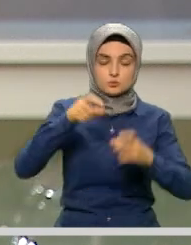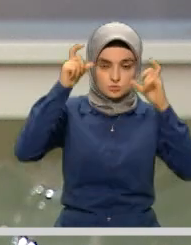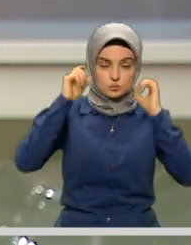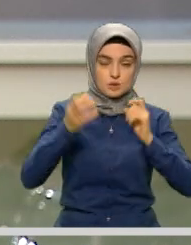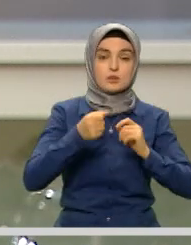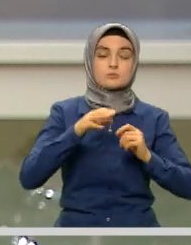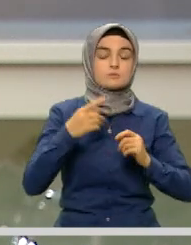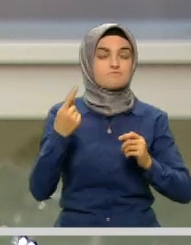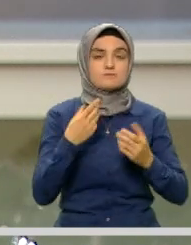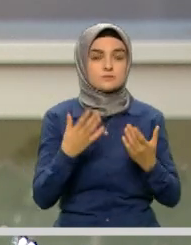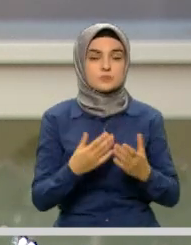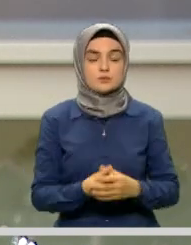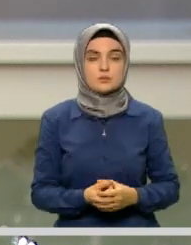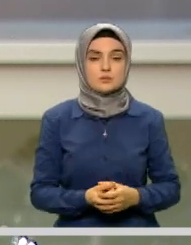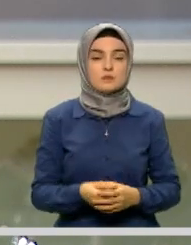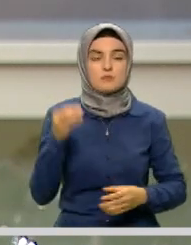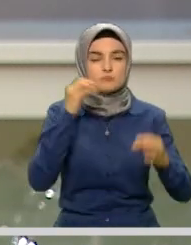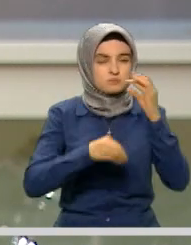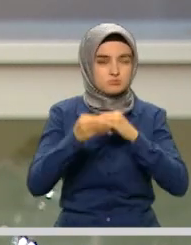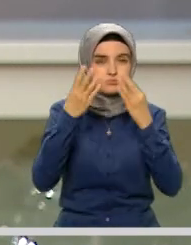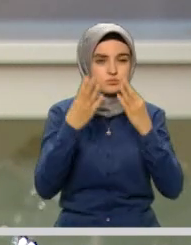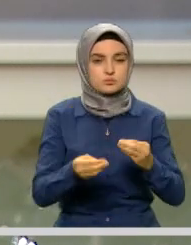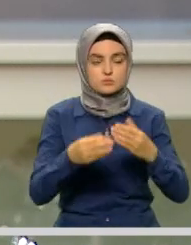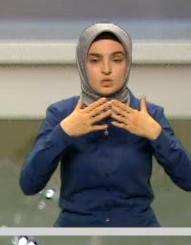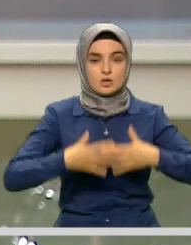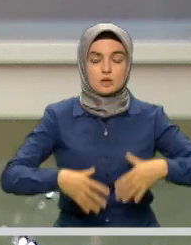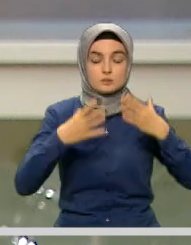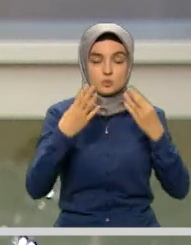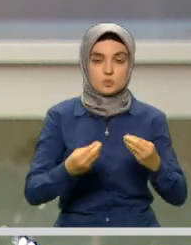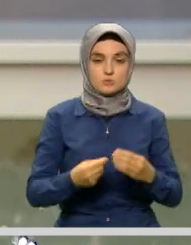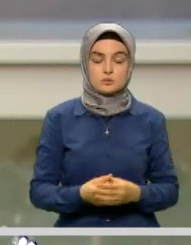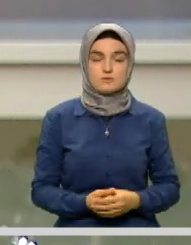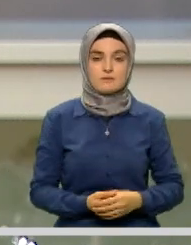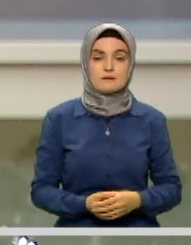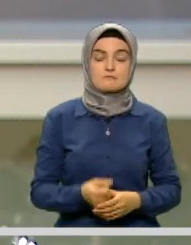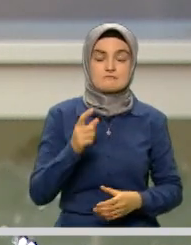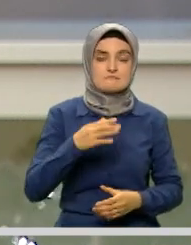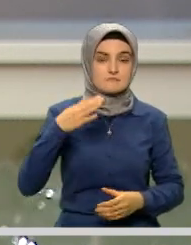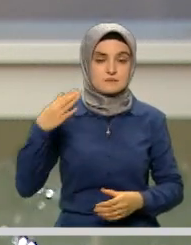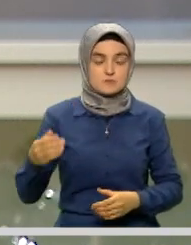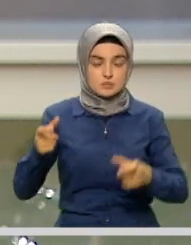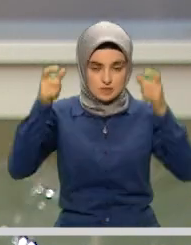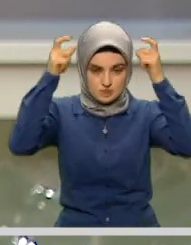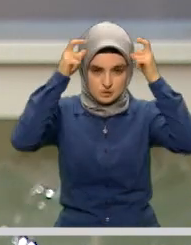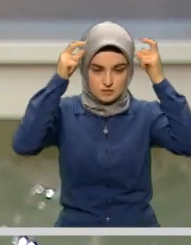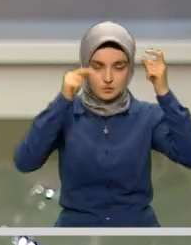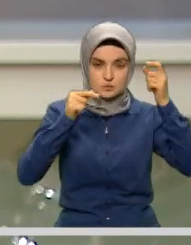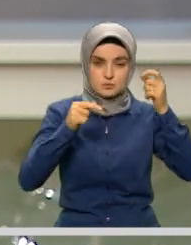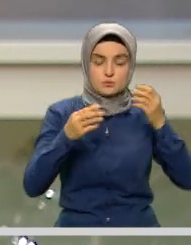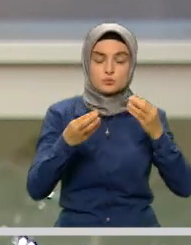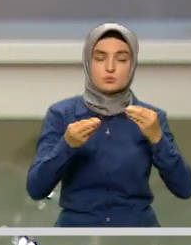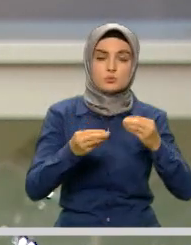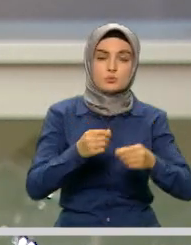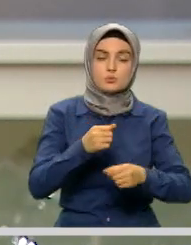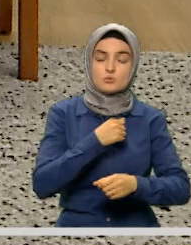şeylere bahane bulur hale geçtiğimizde bir manada hocam şeytanın tavrına da çok ürkütücü olsa